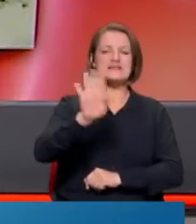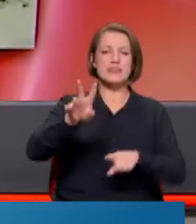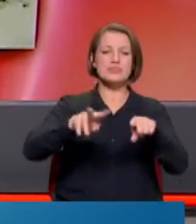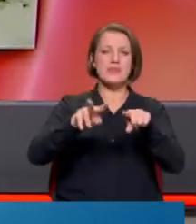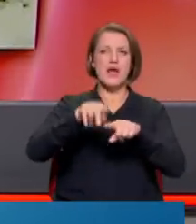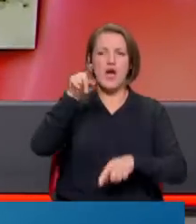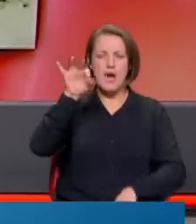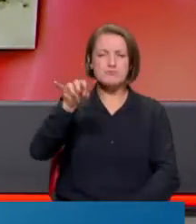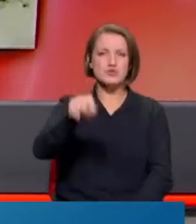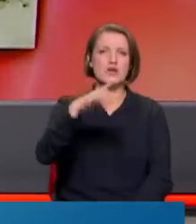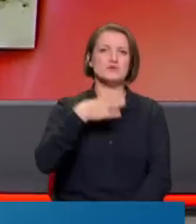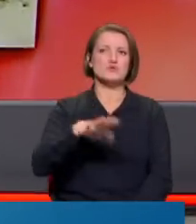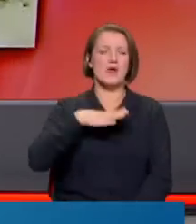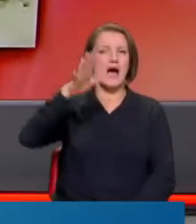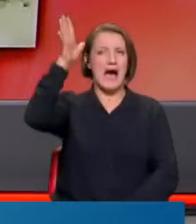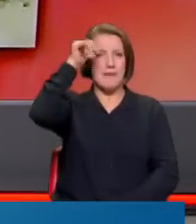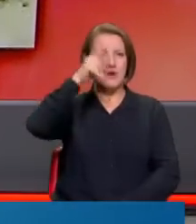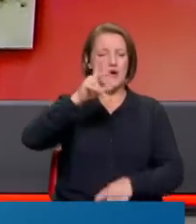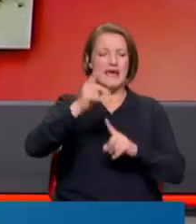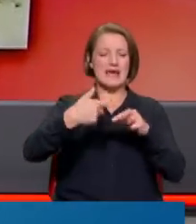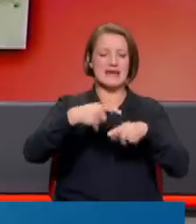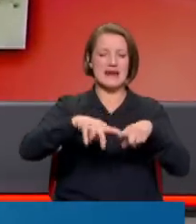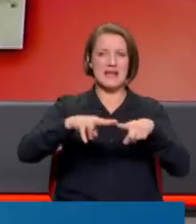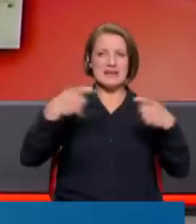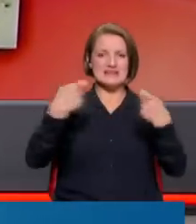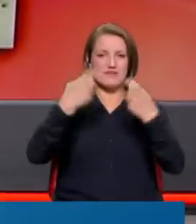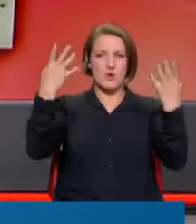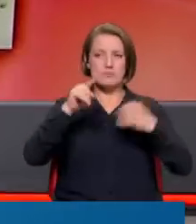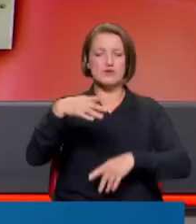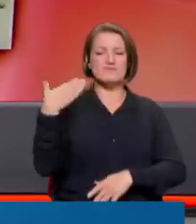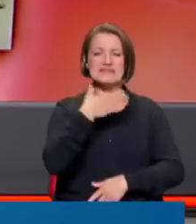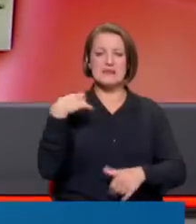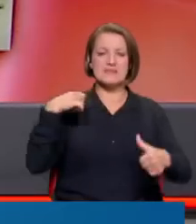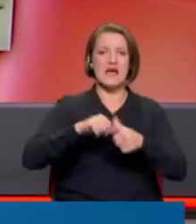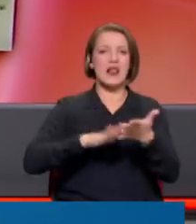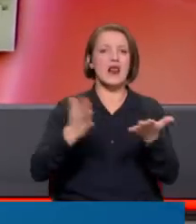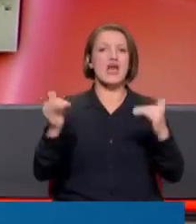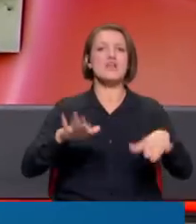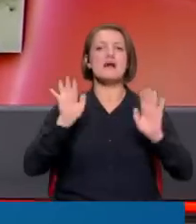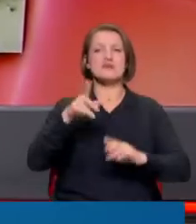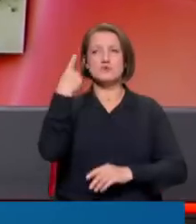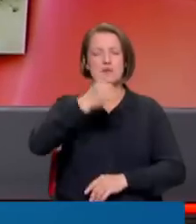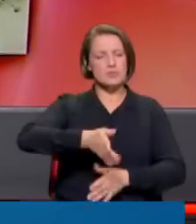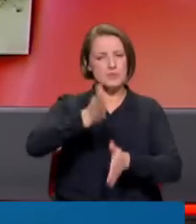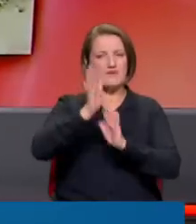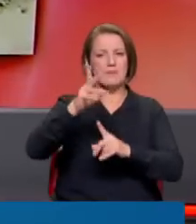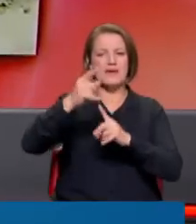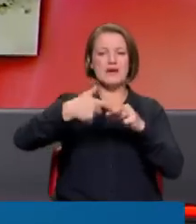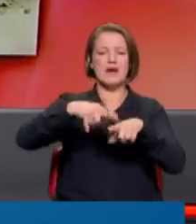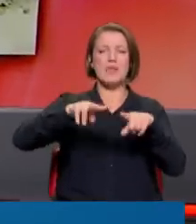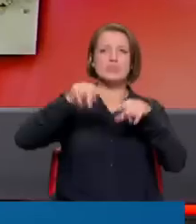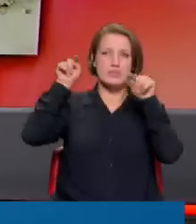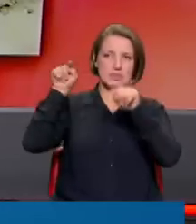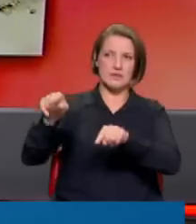hep bunu istiyor ABD ile İran savaşa Tutuşsun da bu fırsat bir daha elimize geçmez diye sürekli İran'ı ve